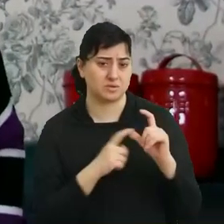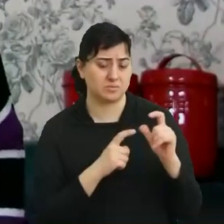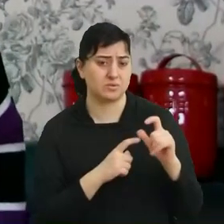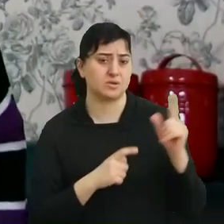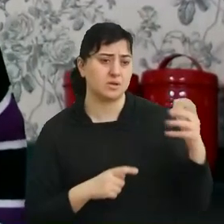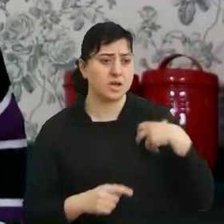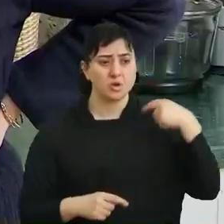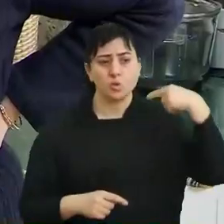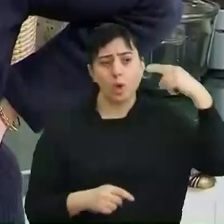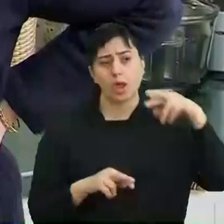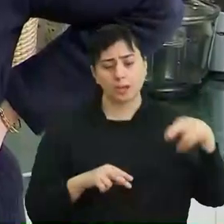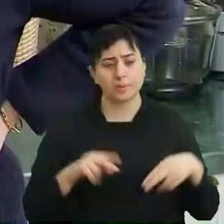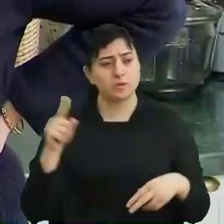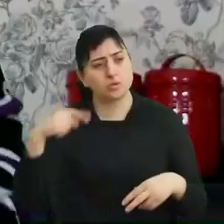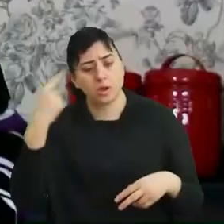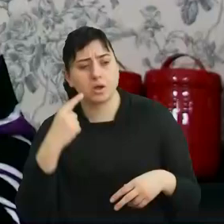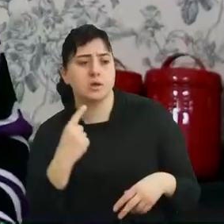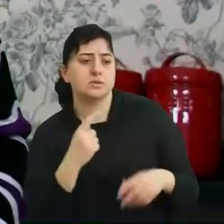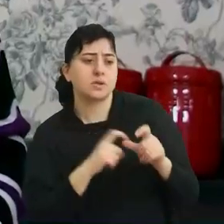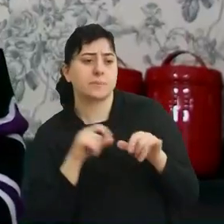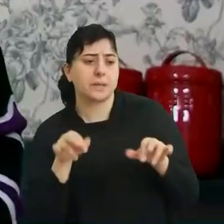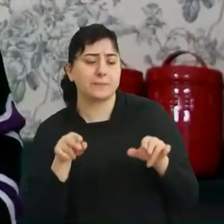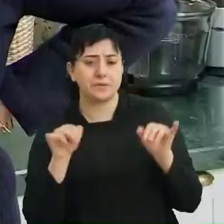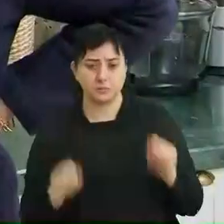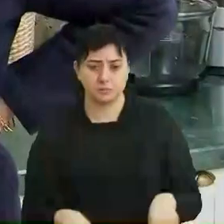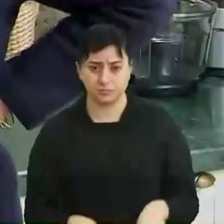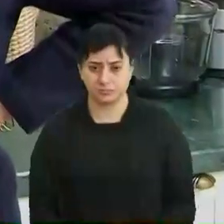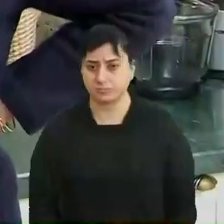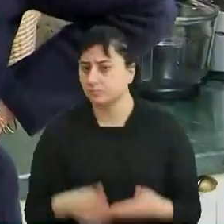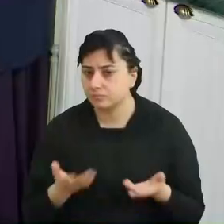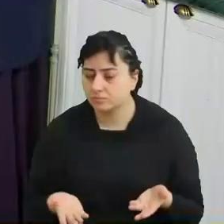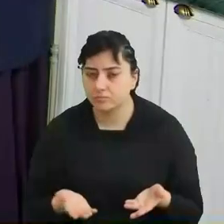Bey kendini Riyam Hanım zannediyor. Riyam Hanım kendini Zarp Bey zannediyor.